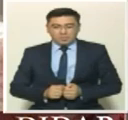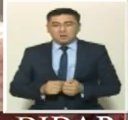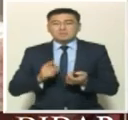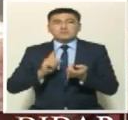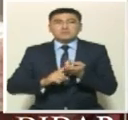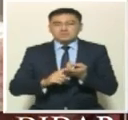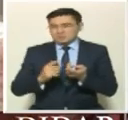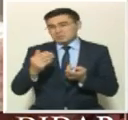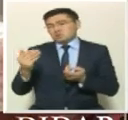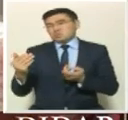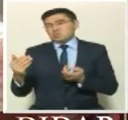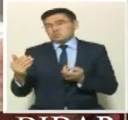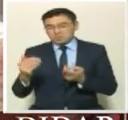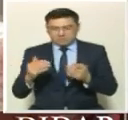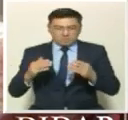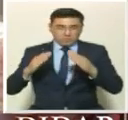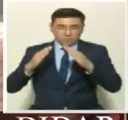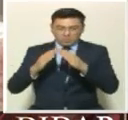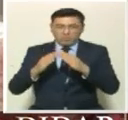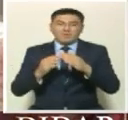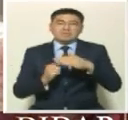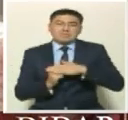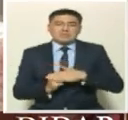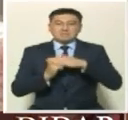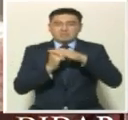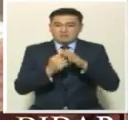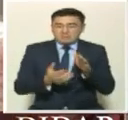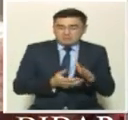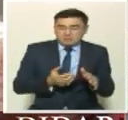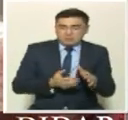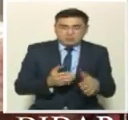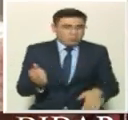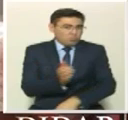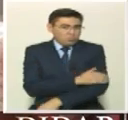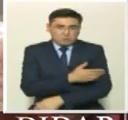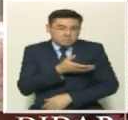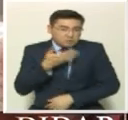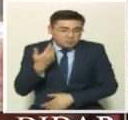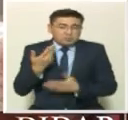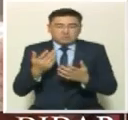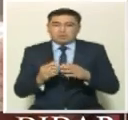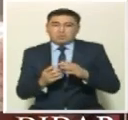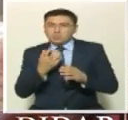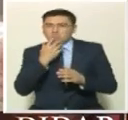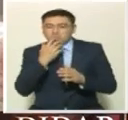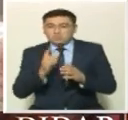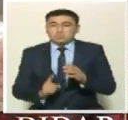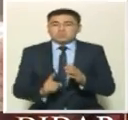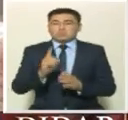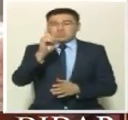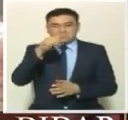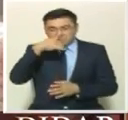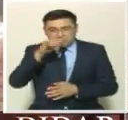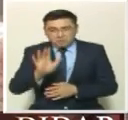Өзінің деңгейіндегі ыстық судың қысымын көтере алмай тұр, сондықтан осы шарасын алса, ол іске қосылады. Ал енді